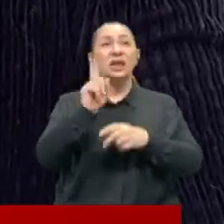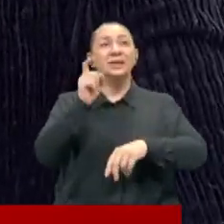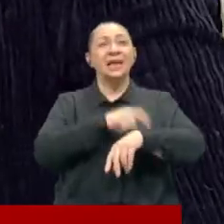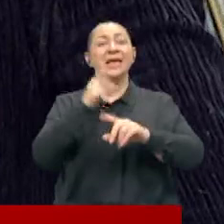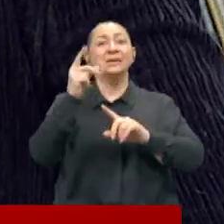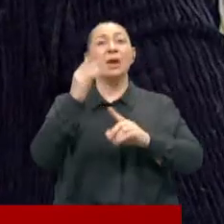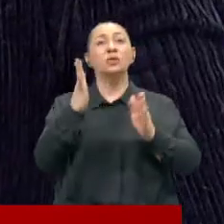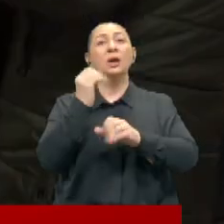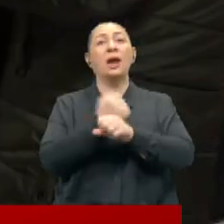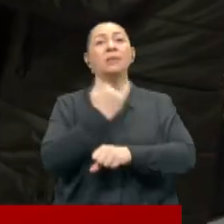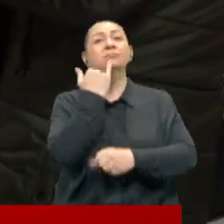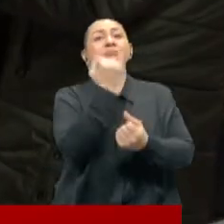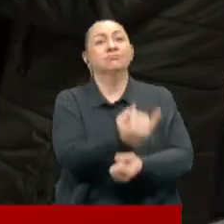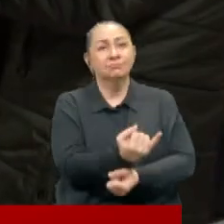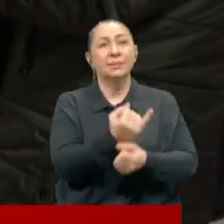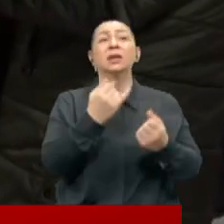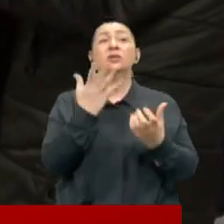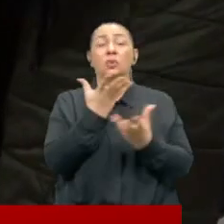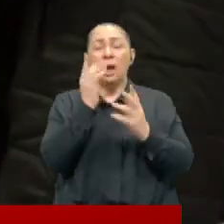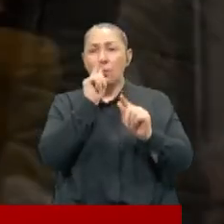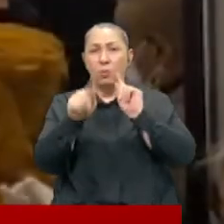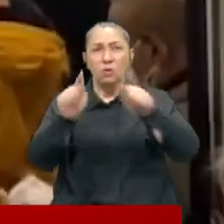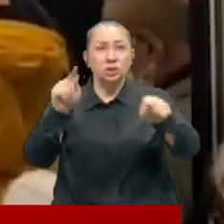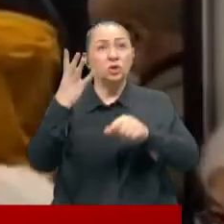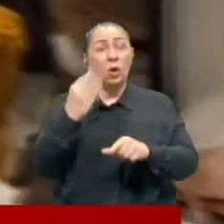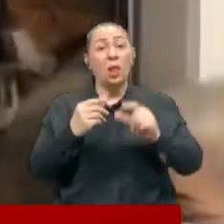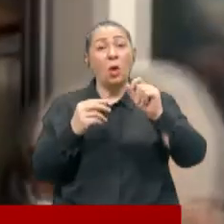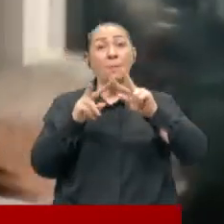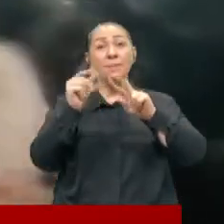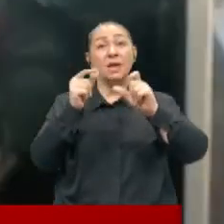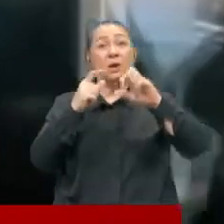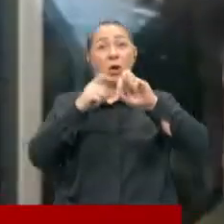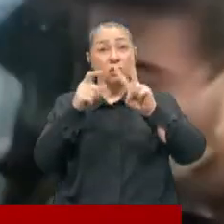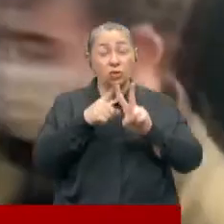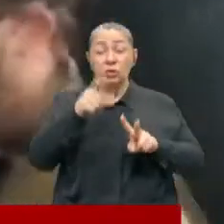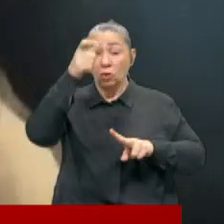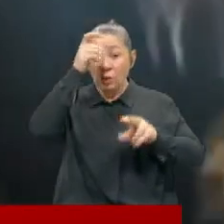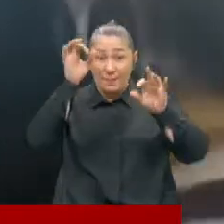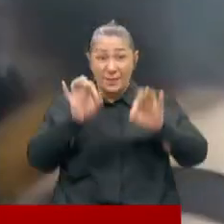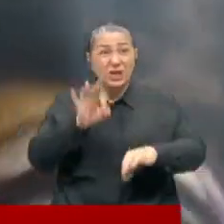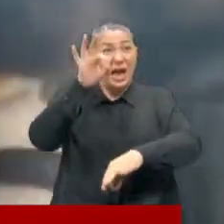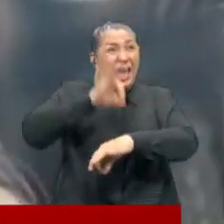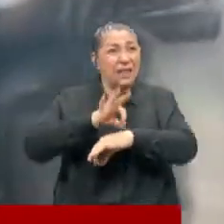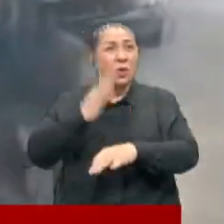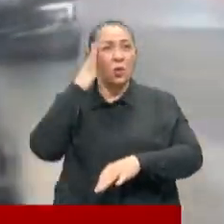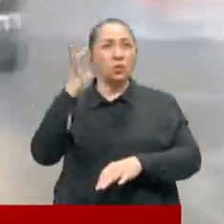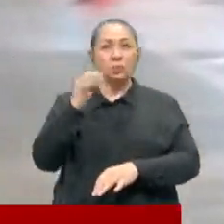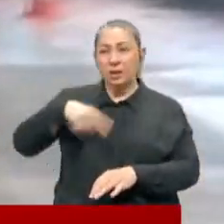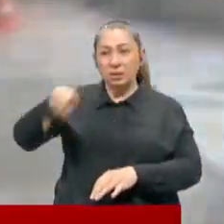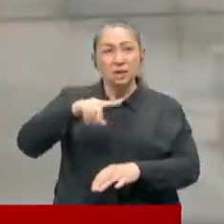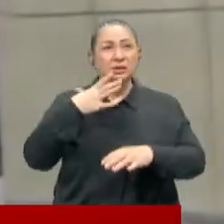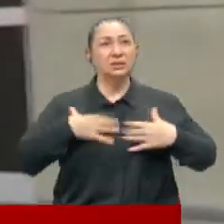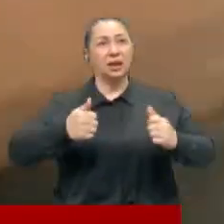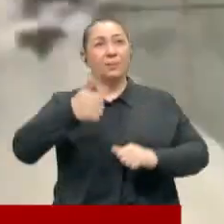İsmail Küçükkaya'nın konuydu çok daha bulaşıcı olan omicron Valla Türkiye'de görüldü bu itibaren uzmanların